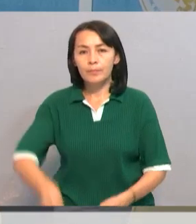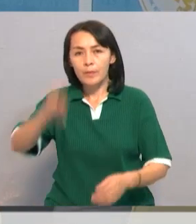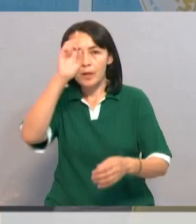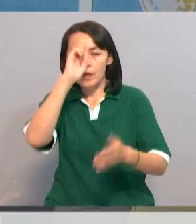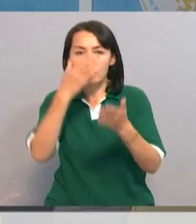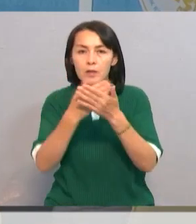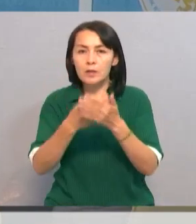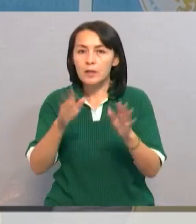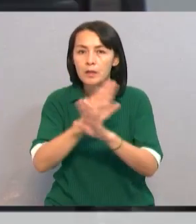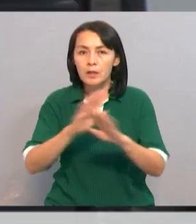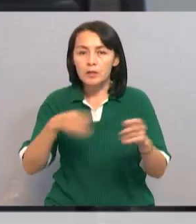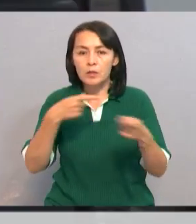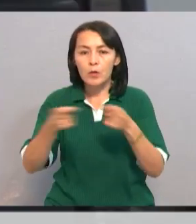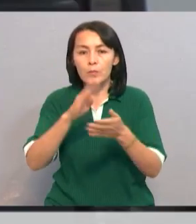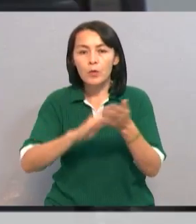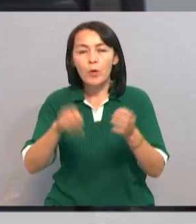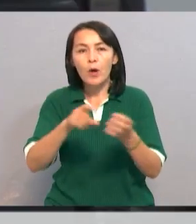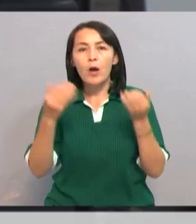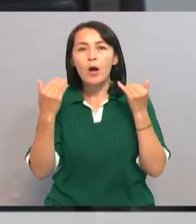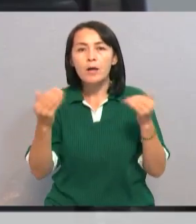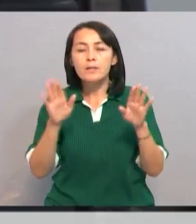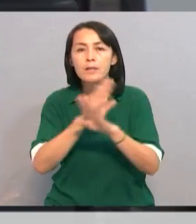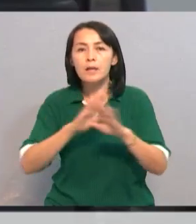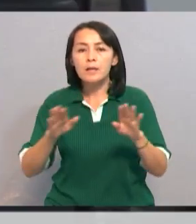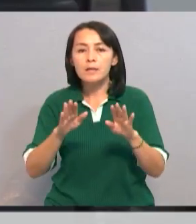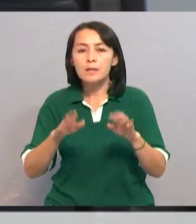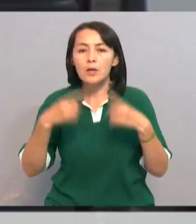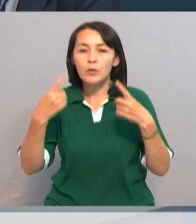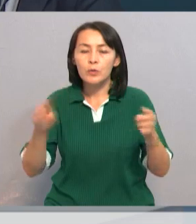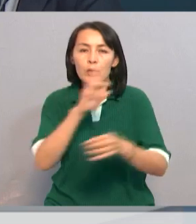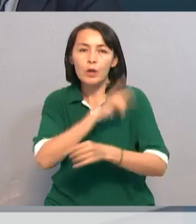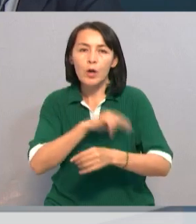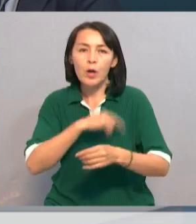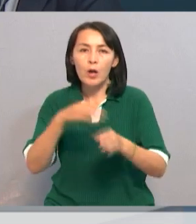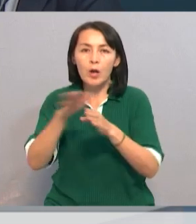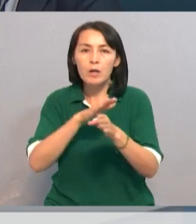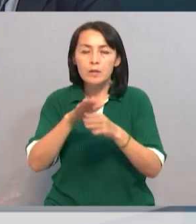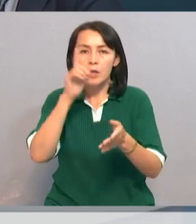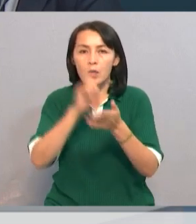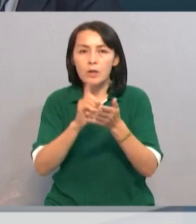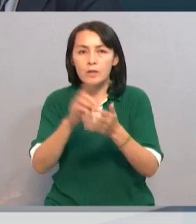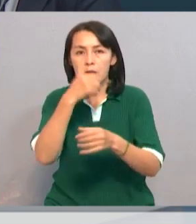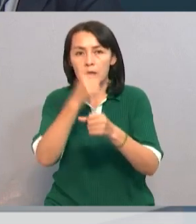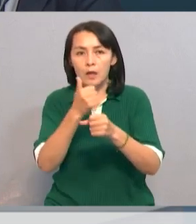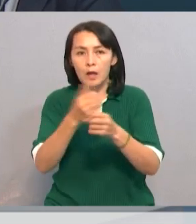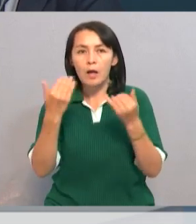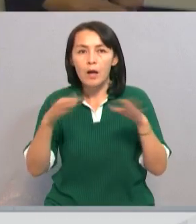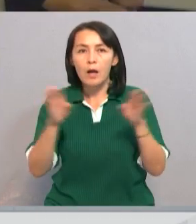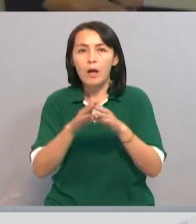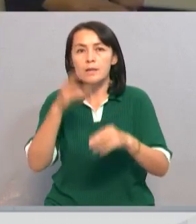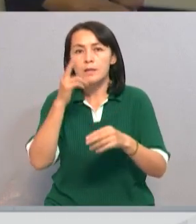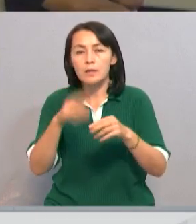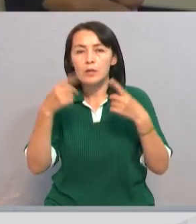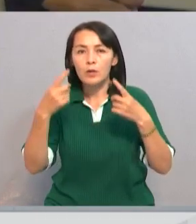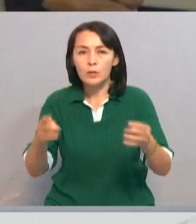Государственный заказ – это не государственное управление журналистами, также это не дача денег на неэффективные работы. Исполняющий обязанности главы коллегии положил конец